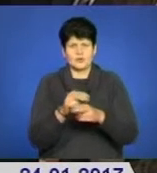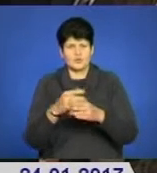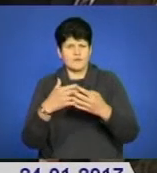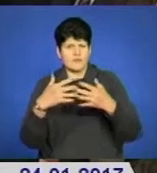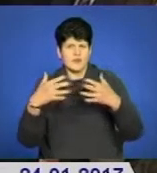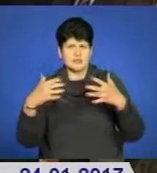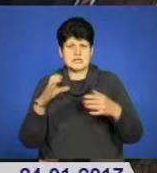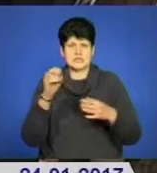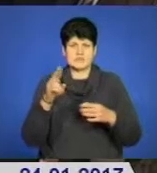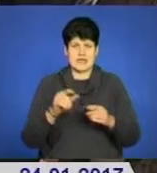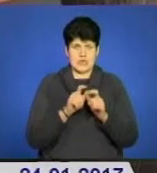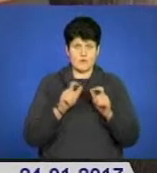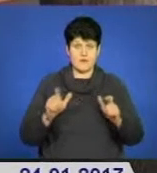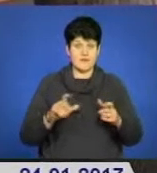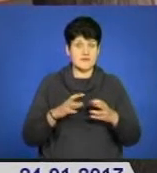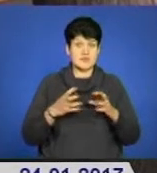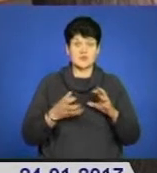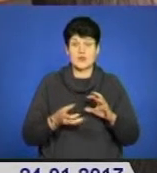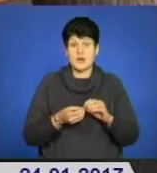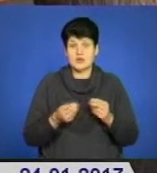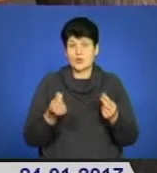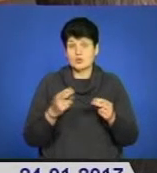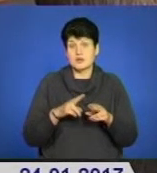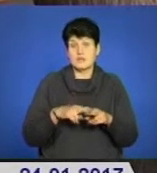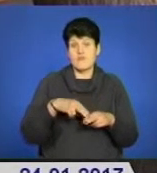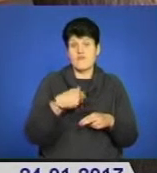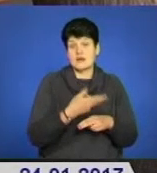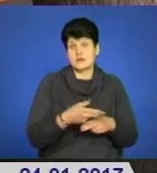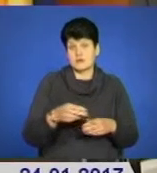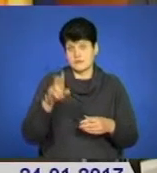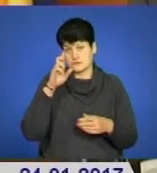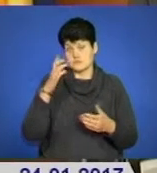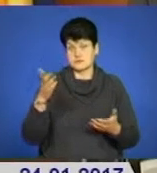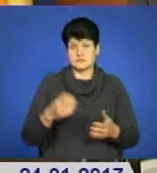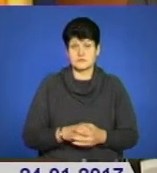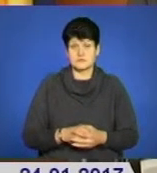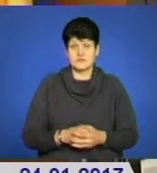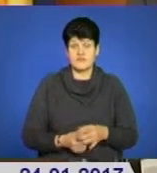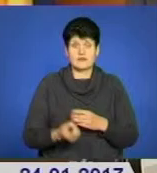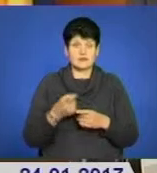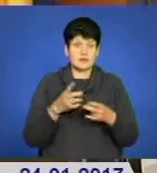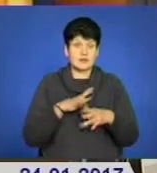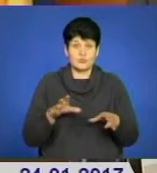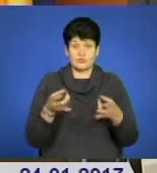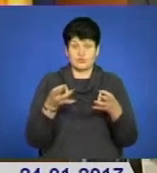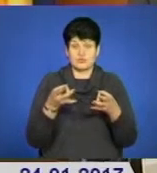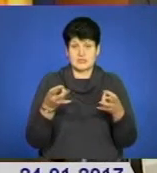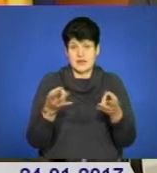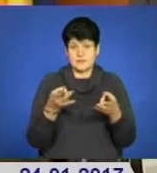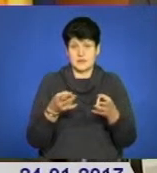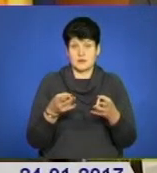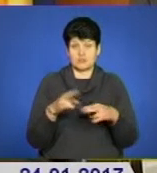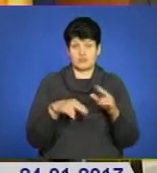важливі соціальні об'єкти. В результаті кошти повернені до бюджету. Виявляється, що не було потреби будувати